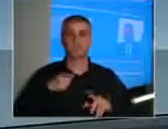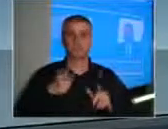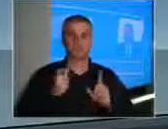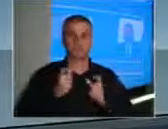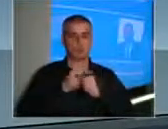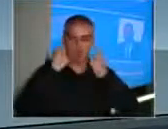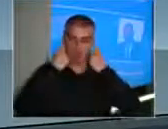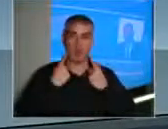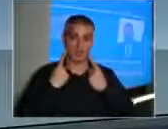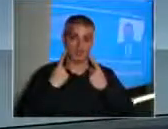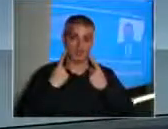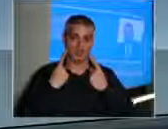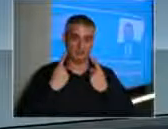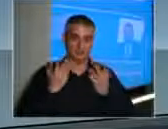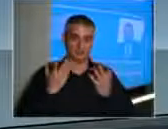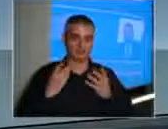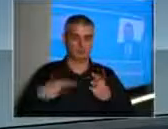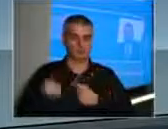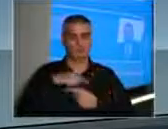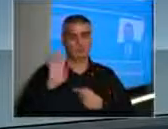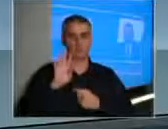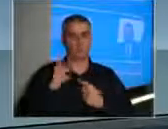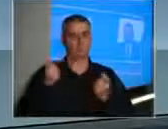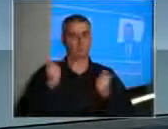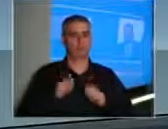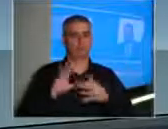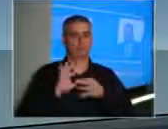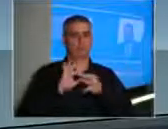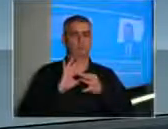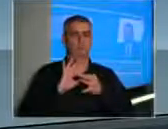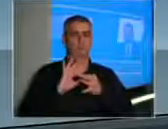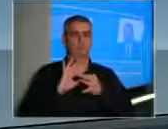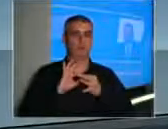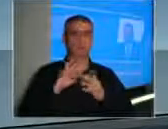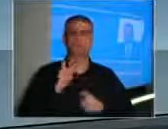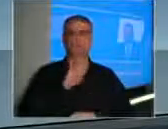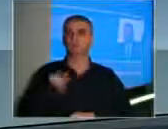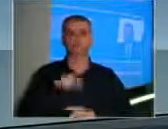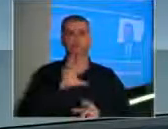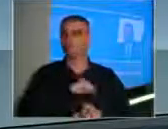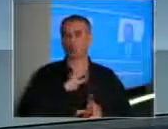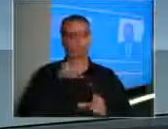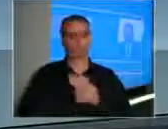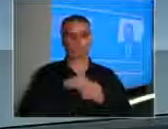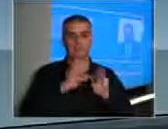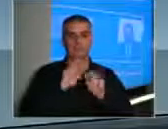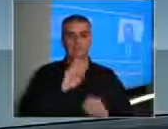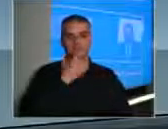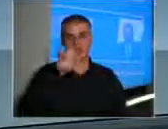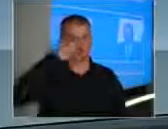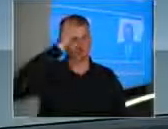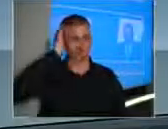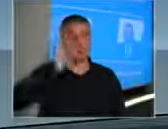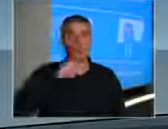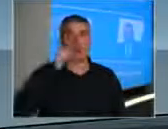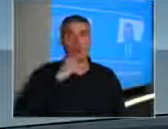הבלוק החרדי שמאוחד סביב נתניהו, סגור איתו בברית ופוסל באופן מוחלט ישיבה עם גנץ ולפיד.